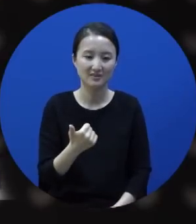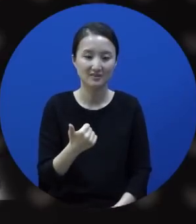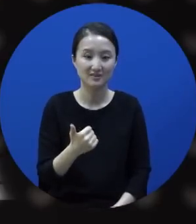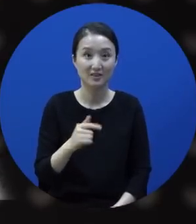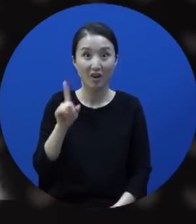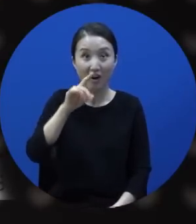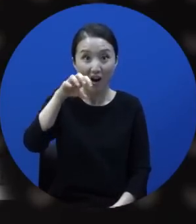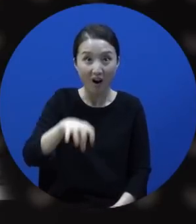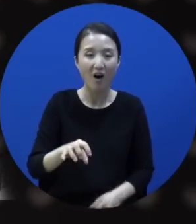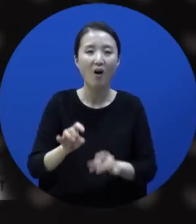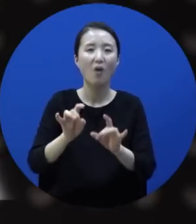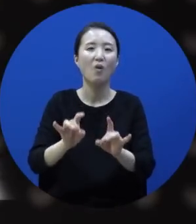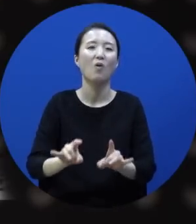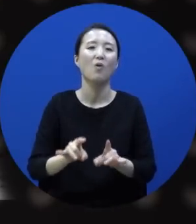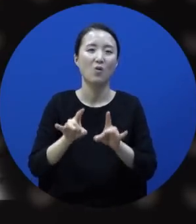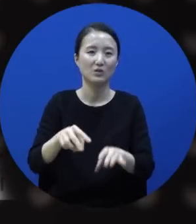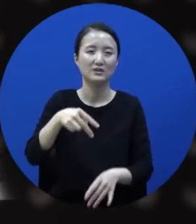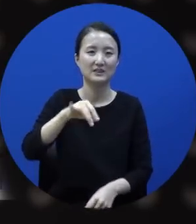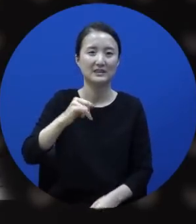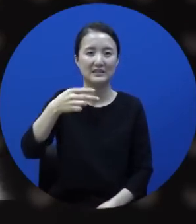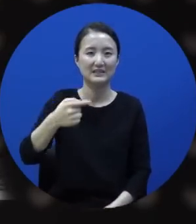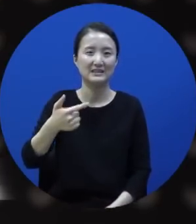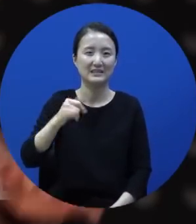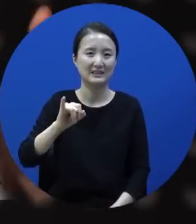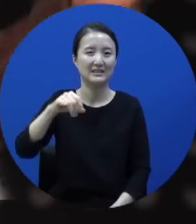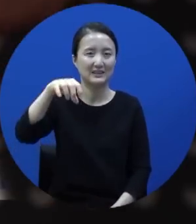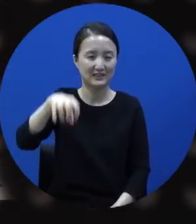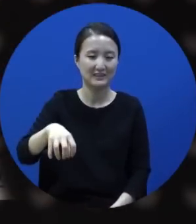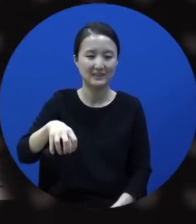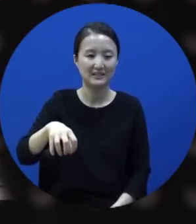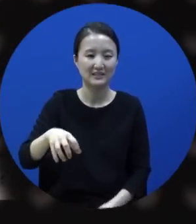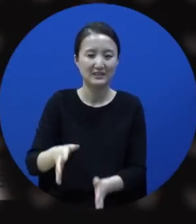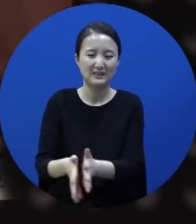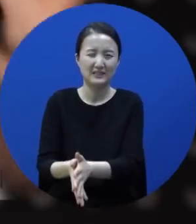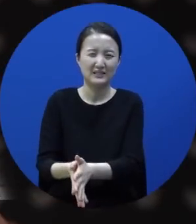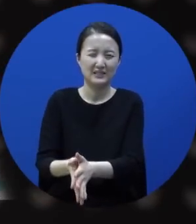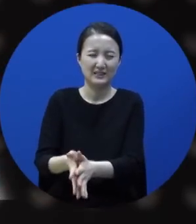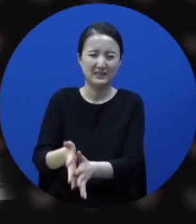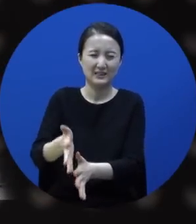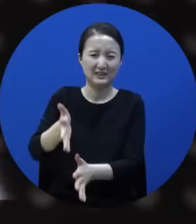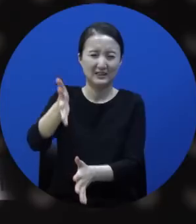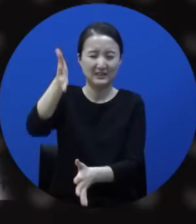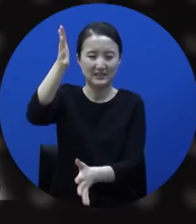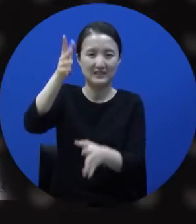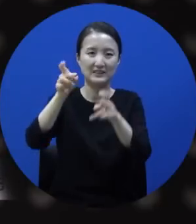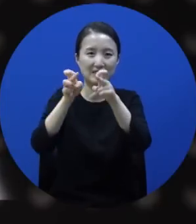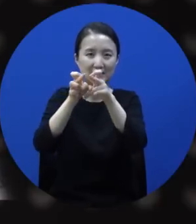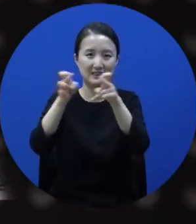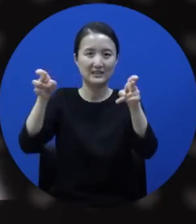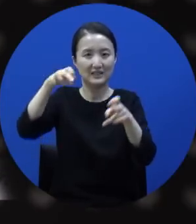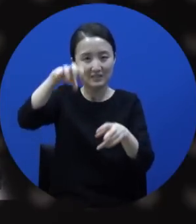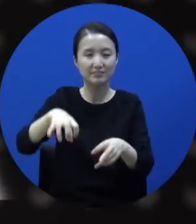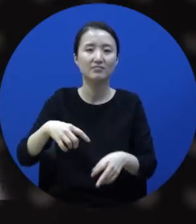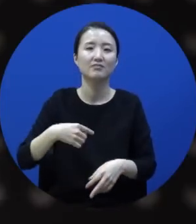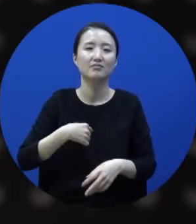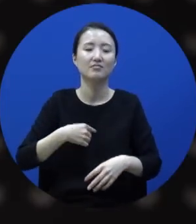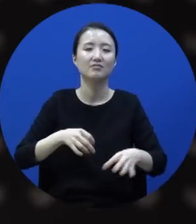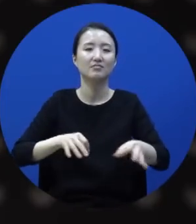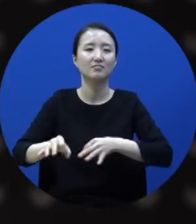어디에서? 호주 시드니에서. 네. 거기 어떤 큰 높은 빌딩이 하나 있는데 거기 12층에서